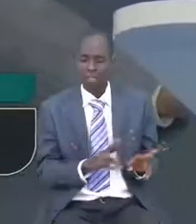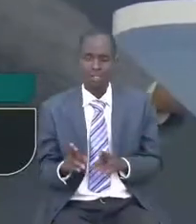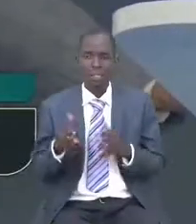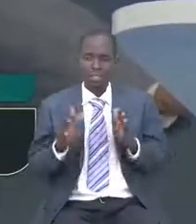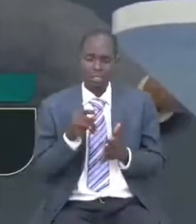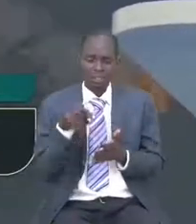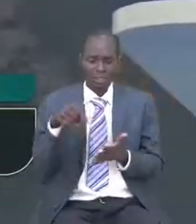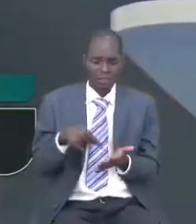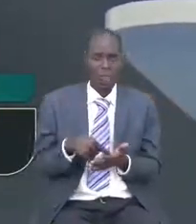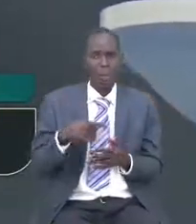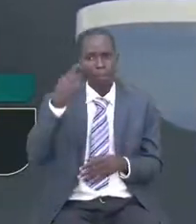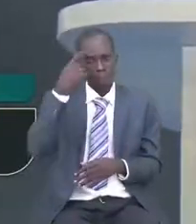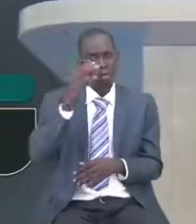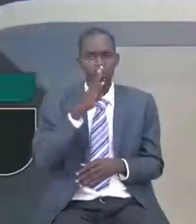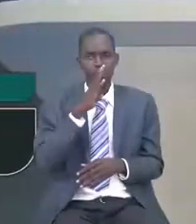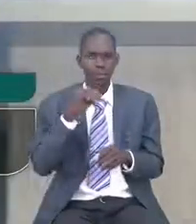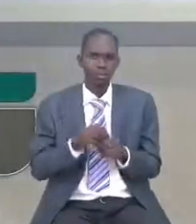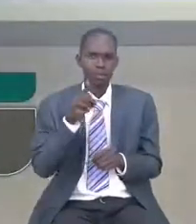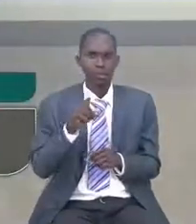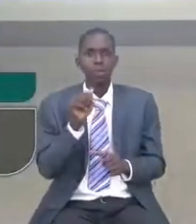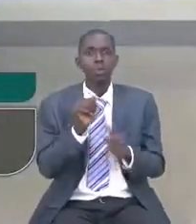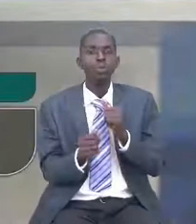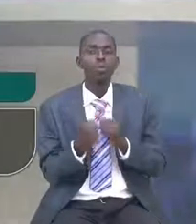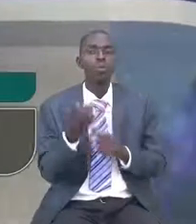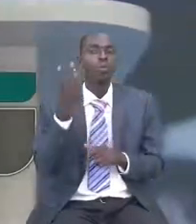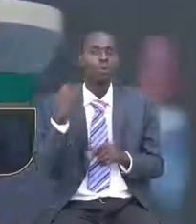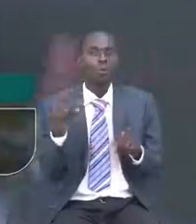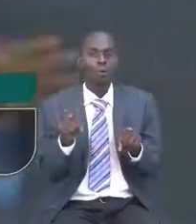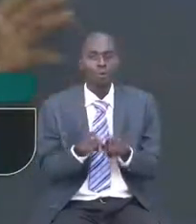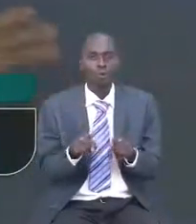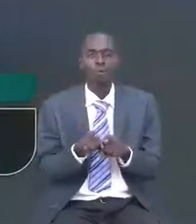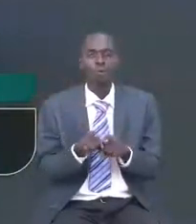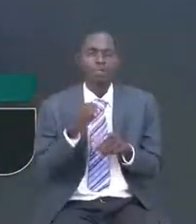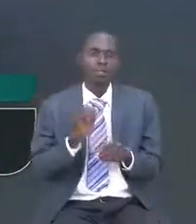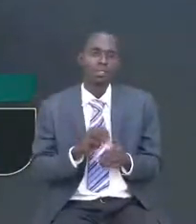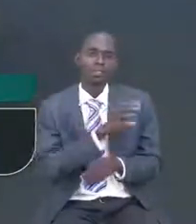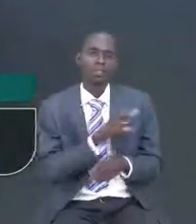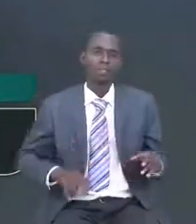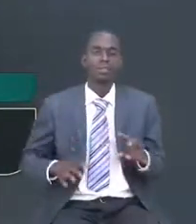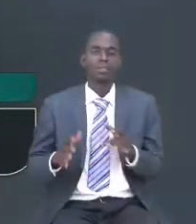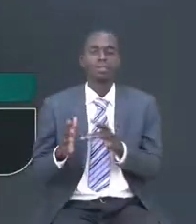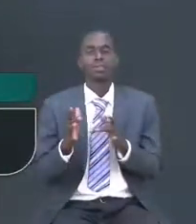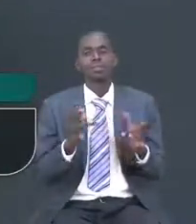pensée soit en toi qui était en Jésus-Christ.